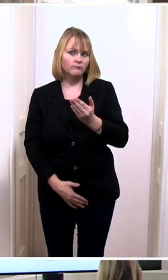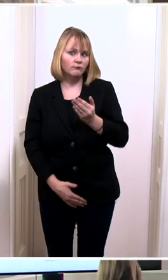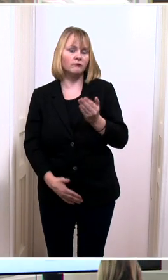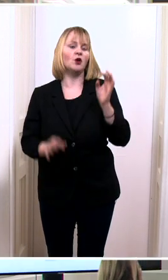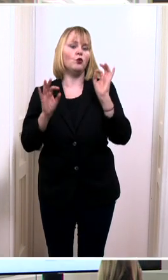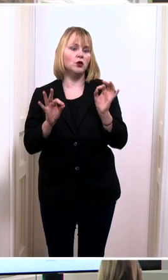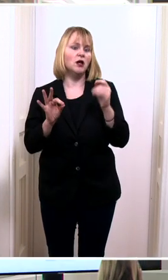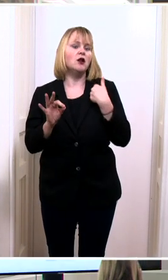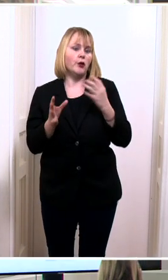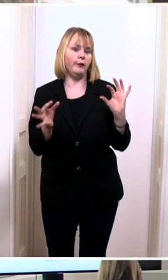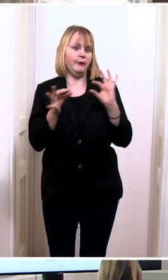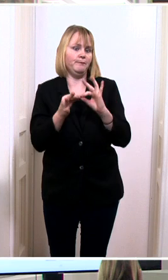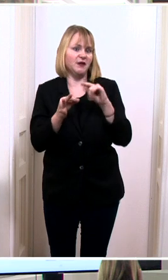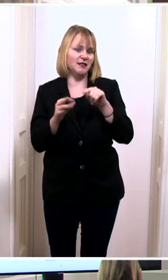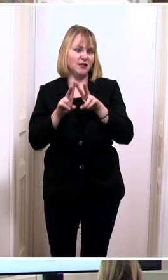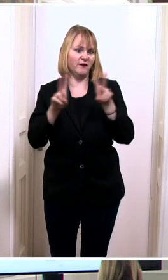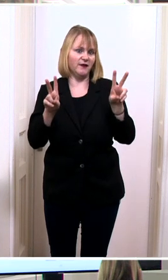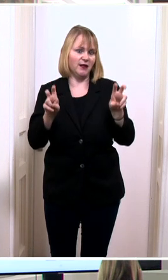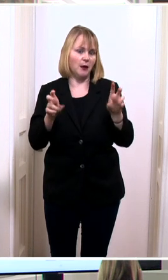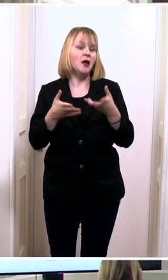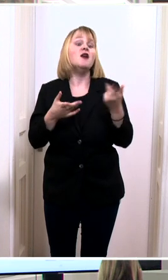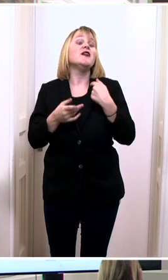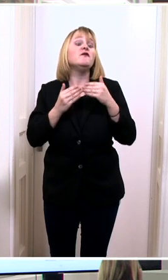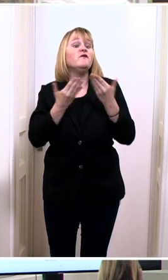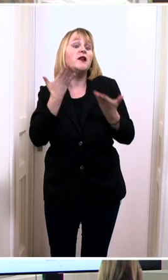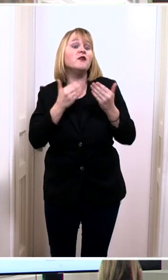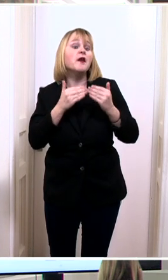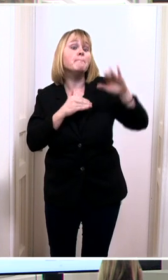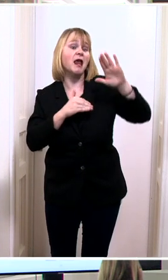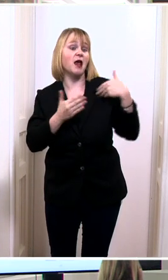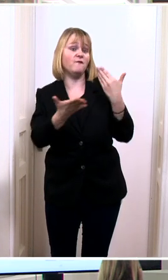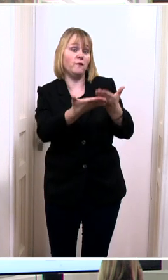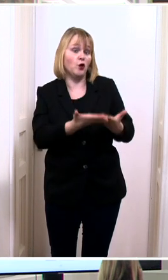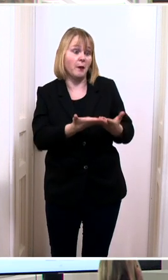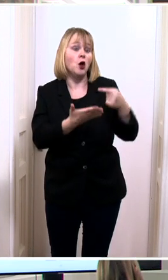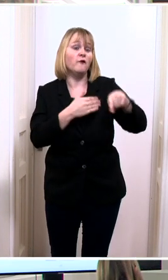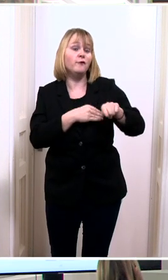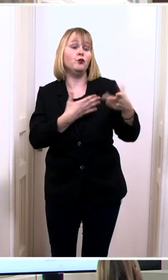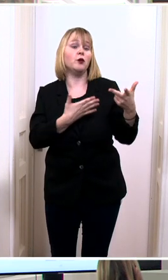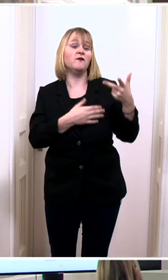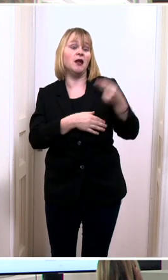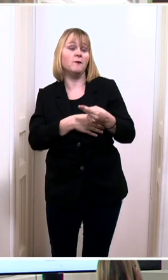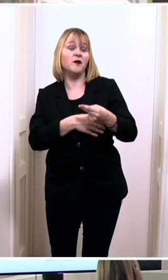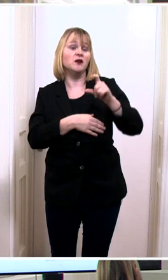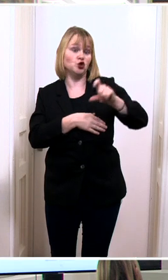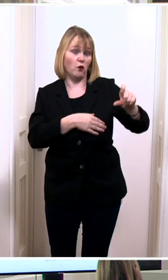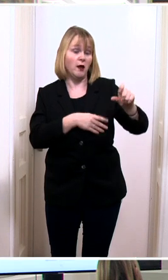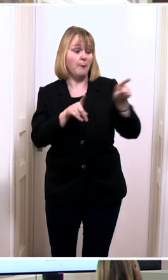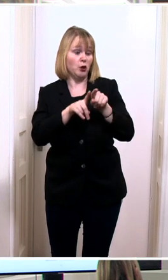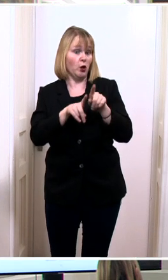Ich würde da gerne noch anknüpfen, wenn jetzt theoretisch mehr Impfstoff dann verfügbar wäre, wäre man auch von der Organisation her